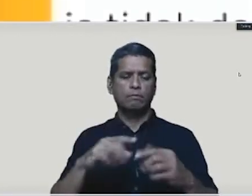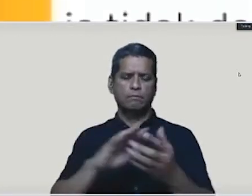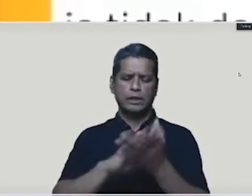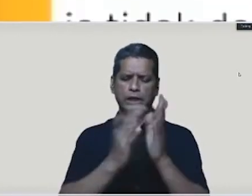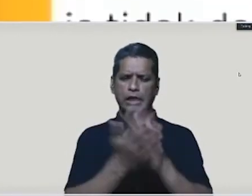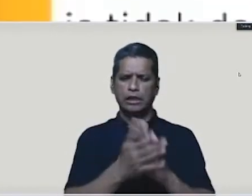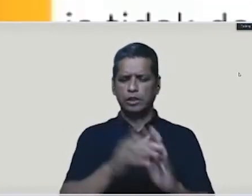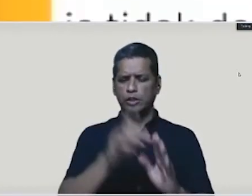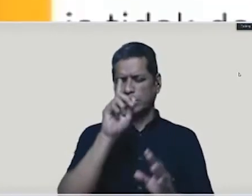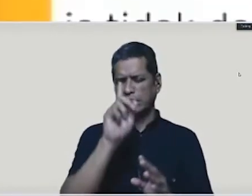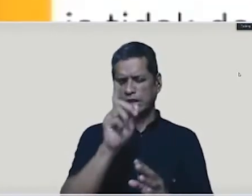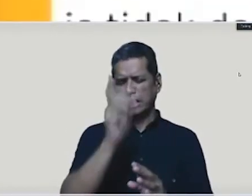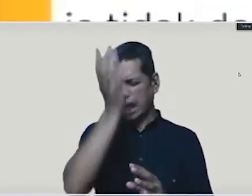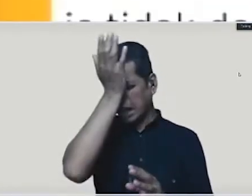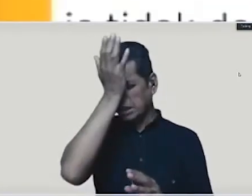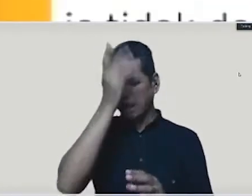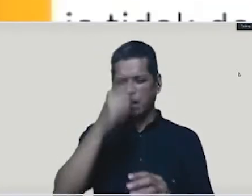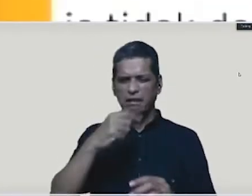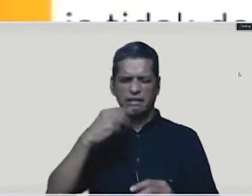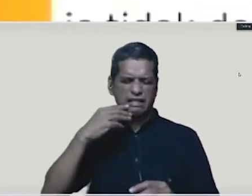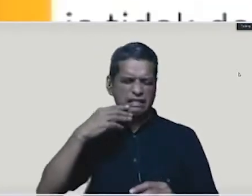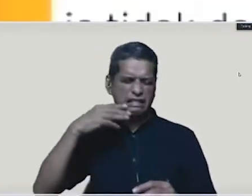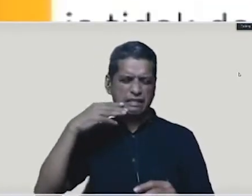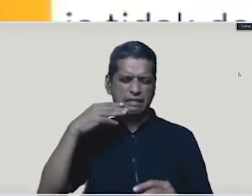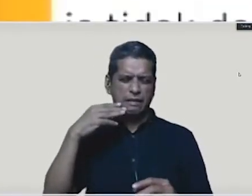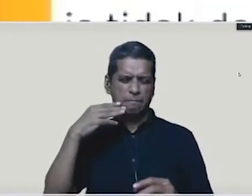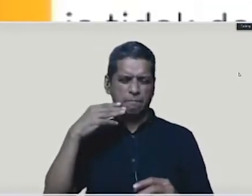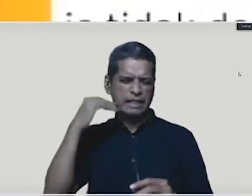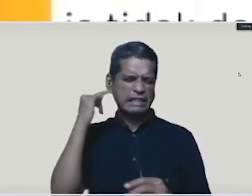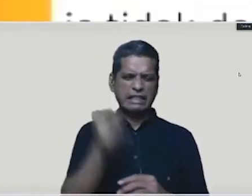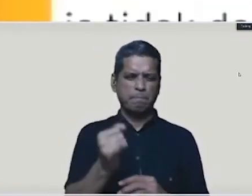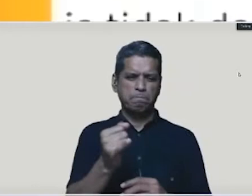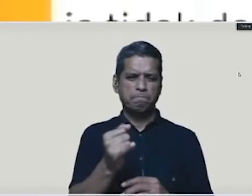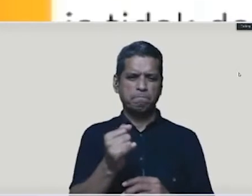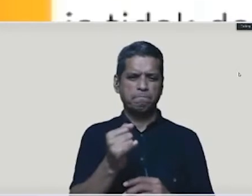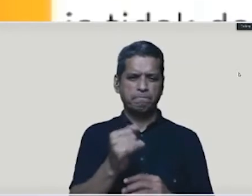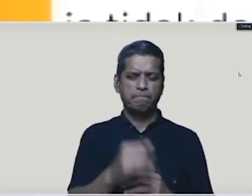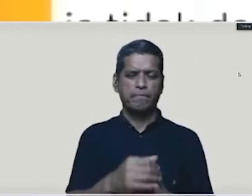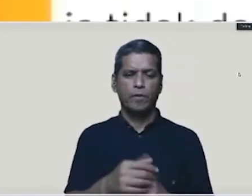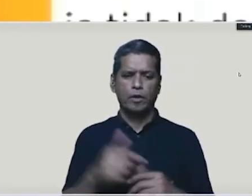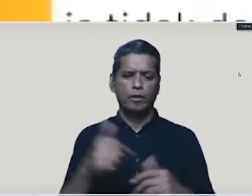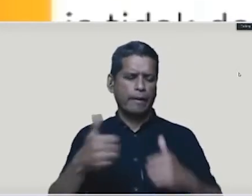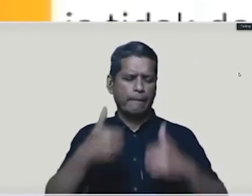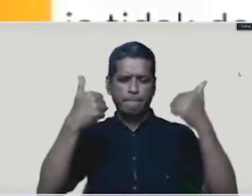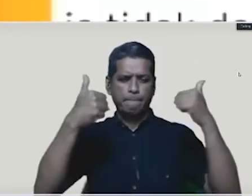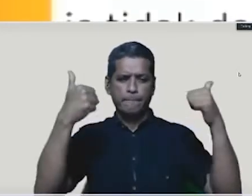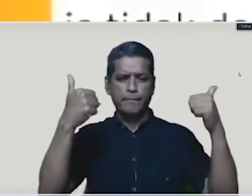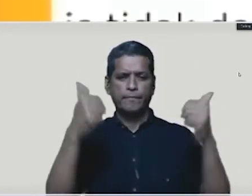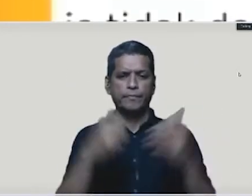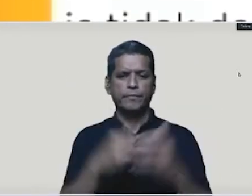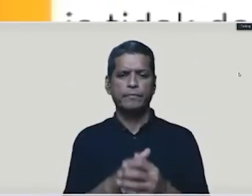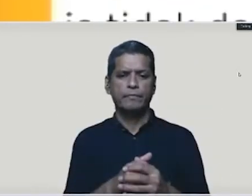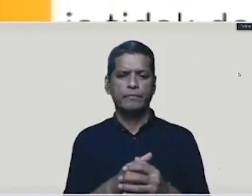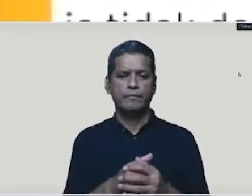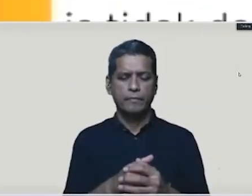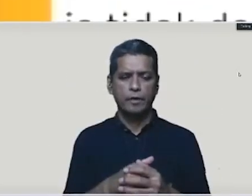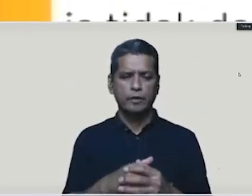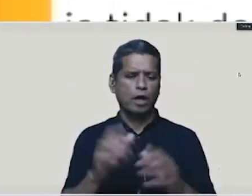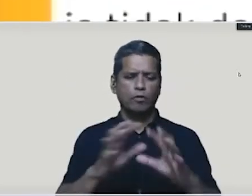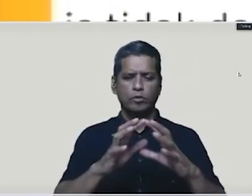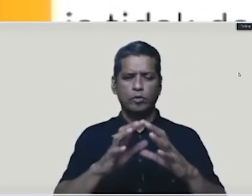bukan ia disegani tetapi menjadi satu kerajaan yang sangat hebat sangat hebat dan dahsyat